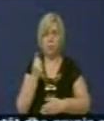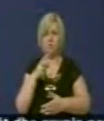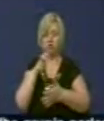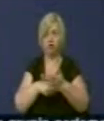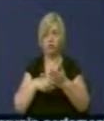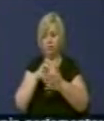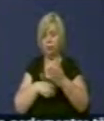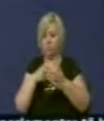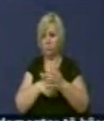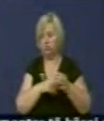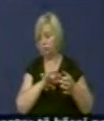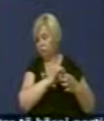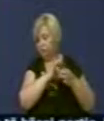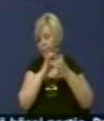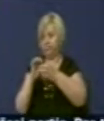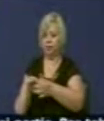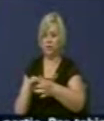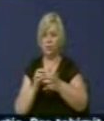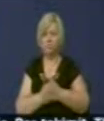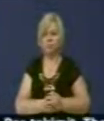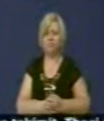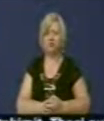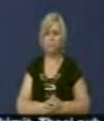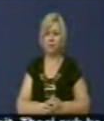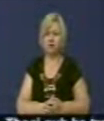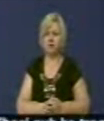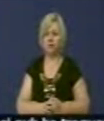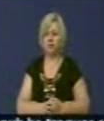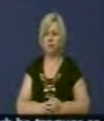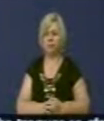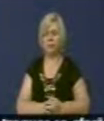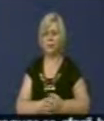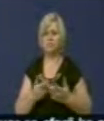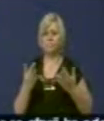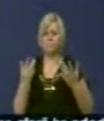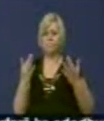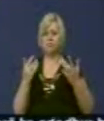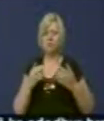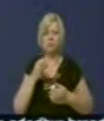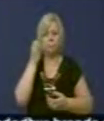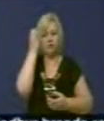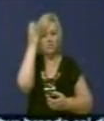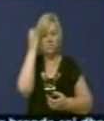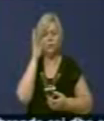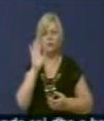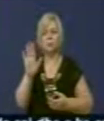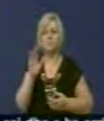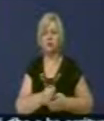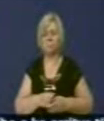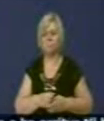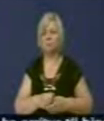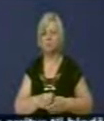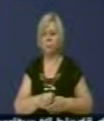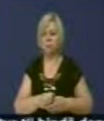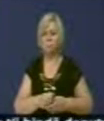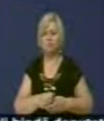kontrabandës, krimeve të luftës dhe krimit organizuar, atëherë ati do t'i duhet t'i arrestoj partnerët e vetë. Në njërën